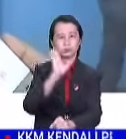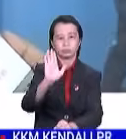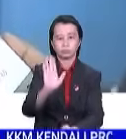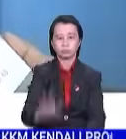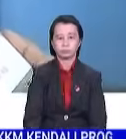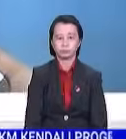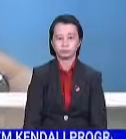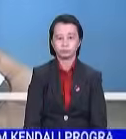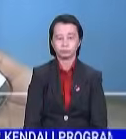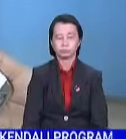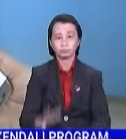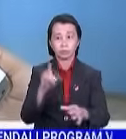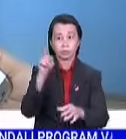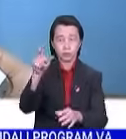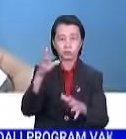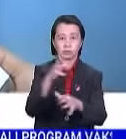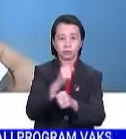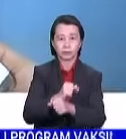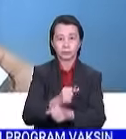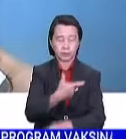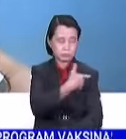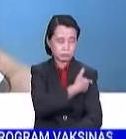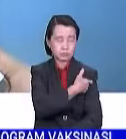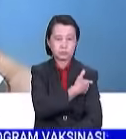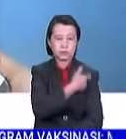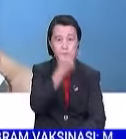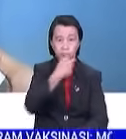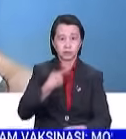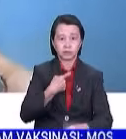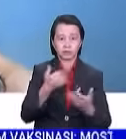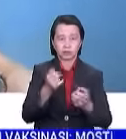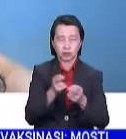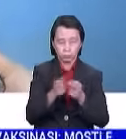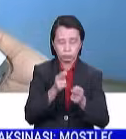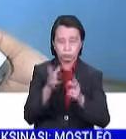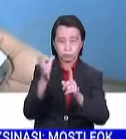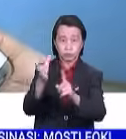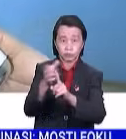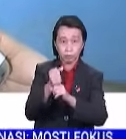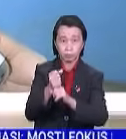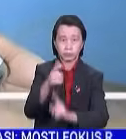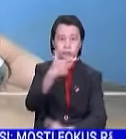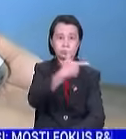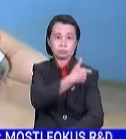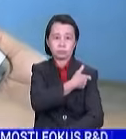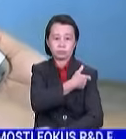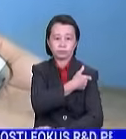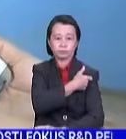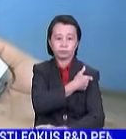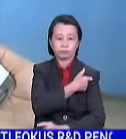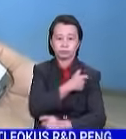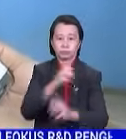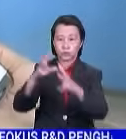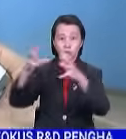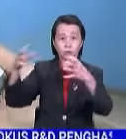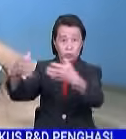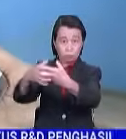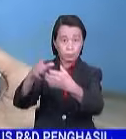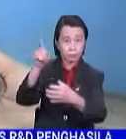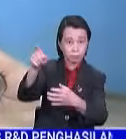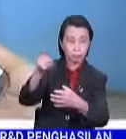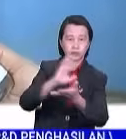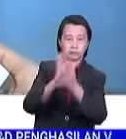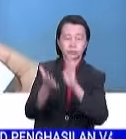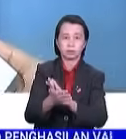dan dapat Maxim nice baik kita sekarang kita berusaha untuk mencapai imunisasi kelompok ya